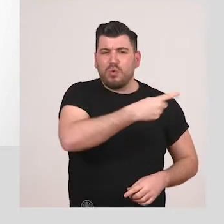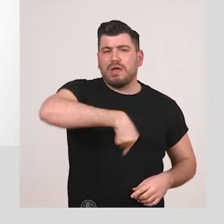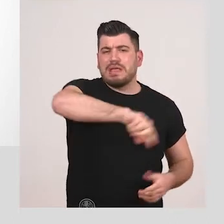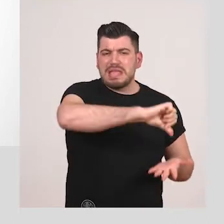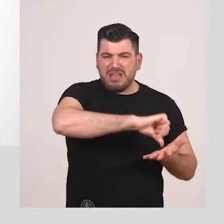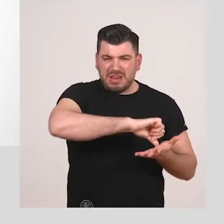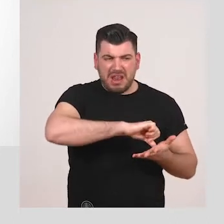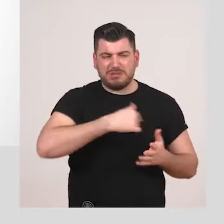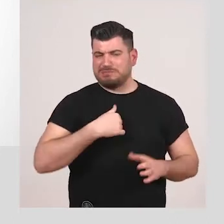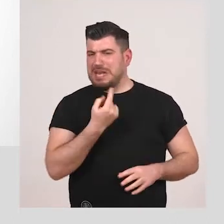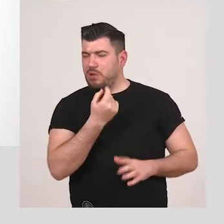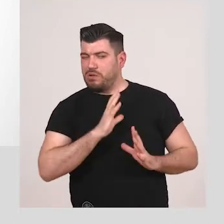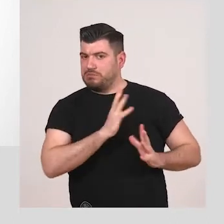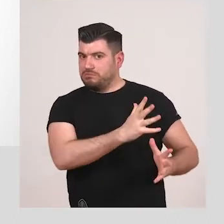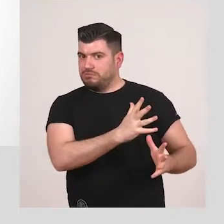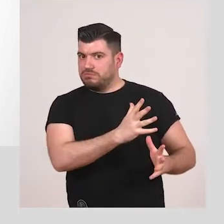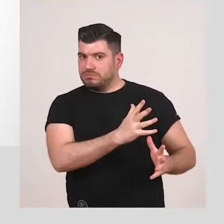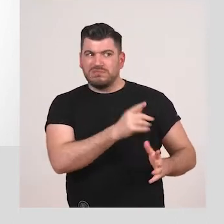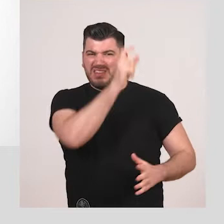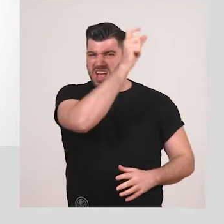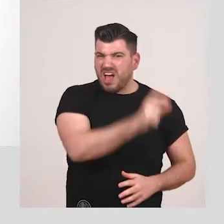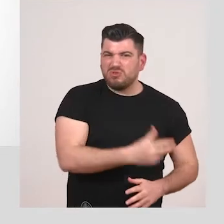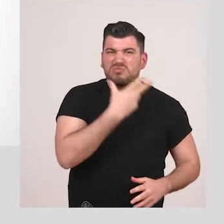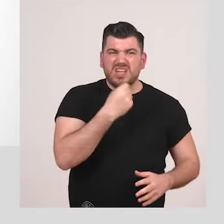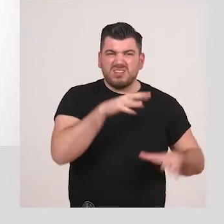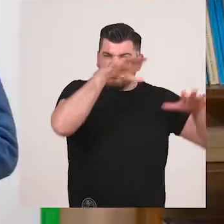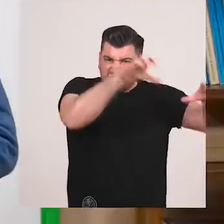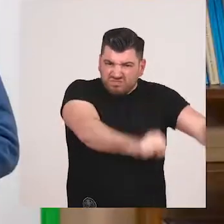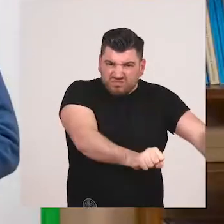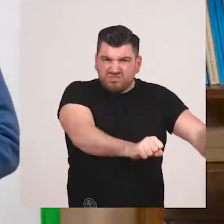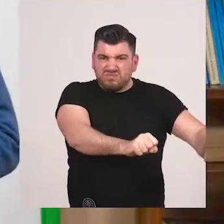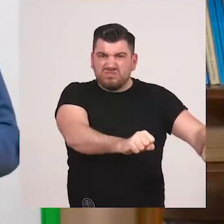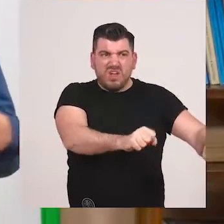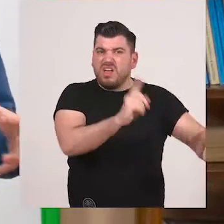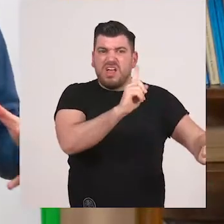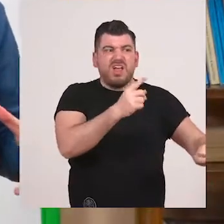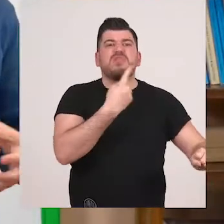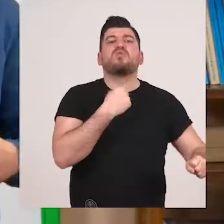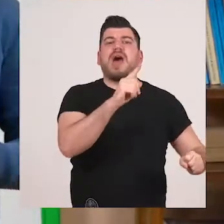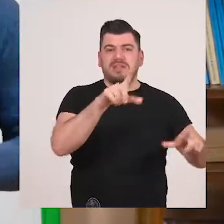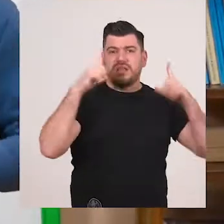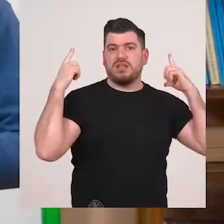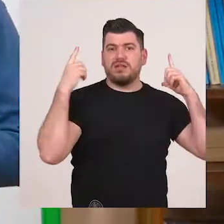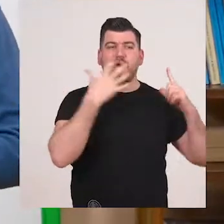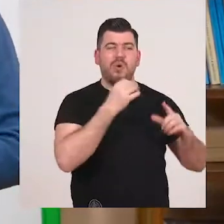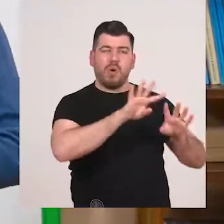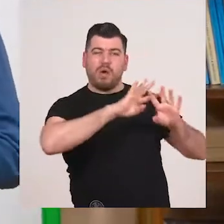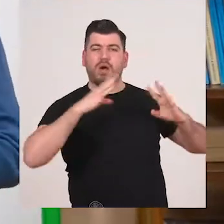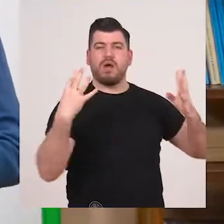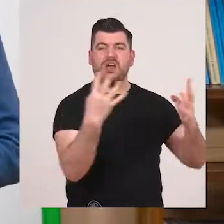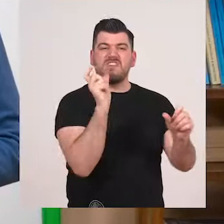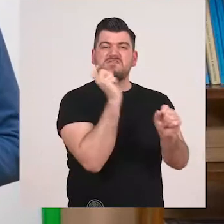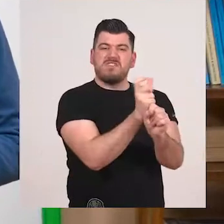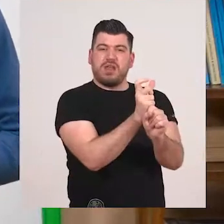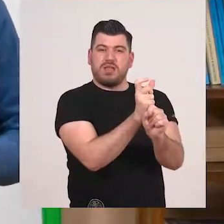Αθηναίους. Οι Αθηναίοι μάλιστα τον θεωρούσαν τύρανο και εχθρό της δημοκρατίας, επειδή πάντα είχε μια προσωπική